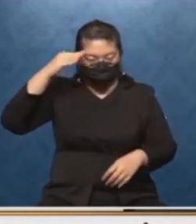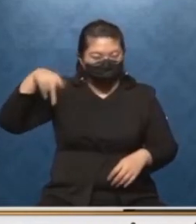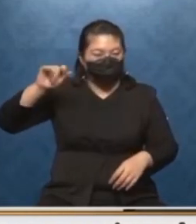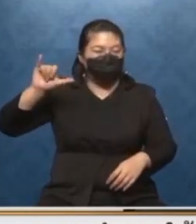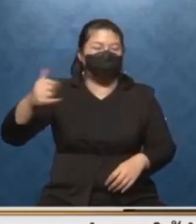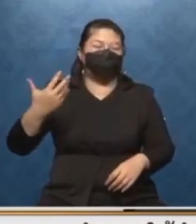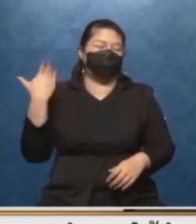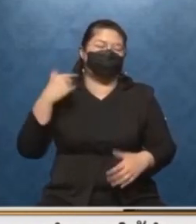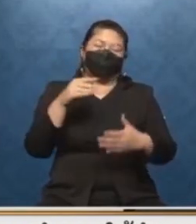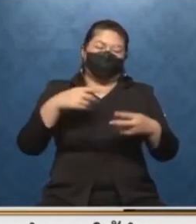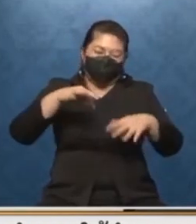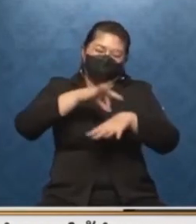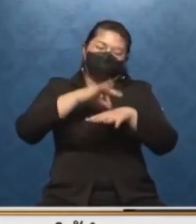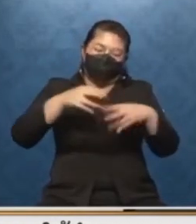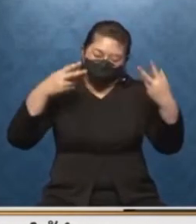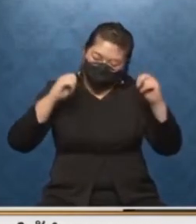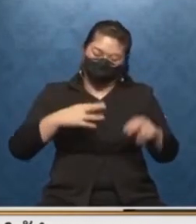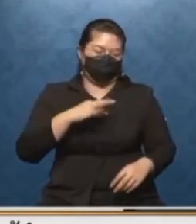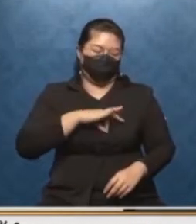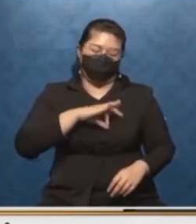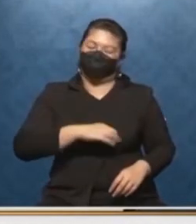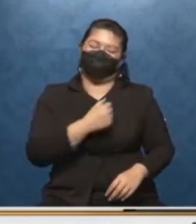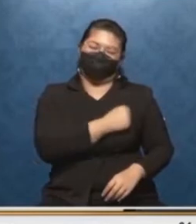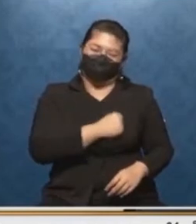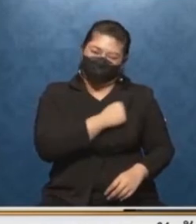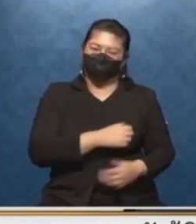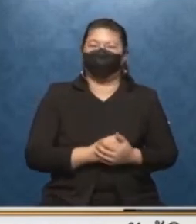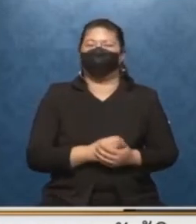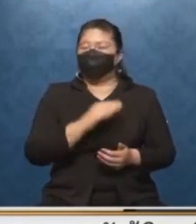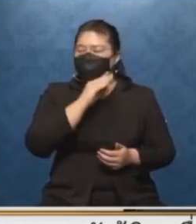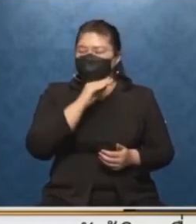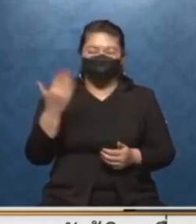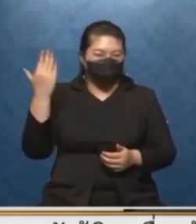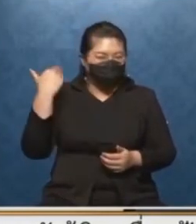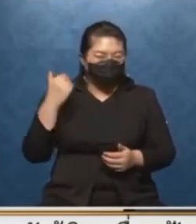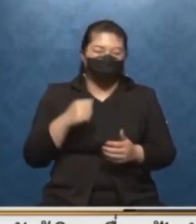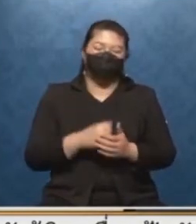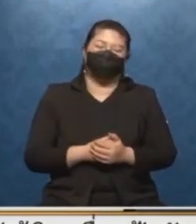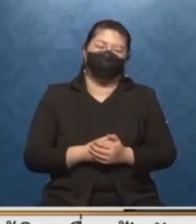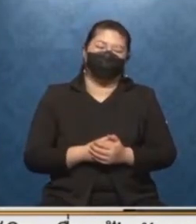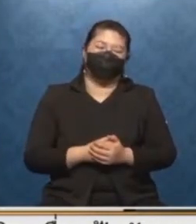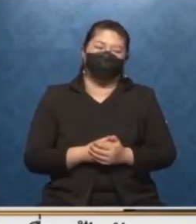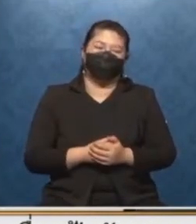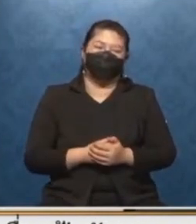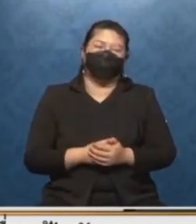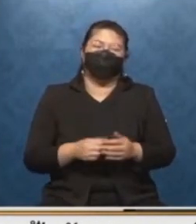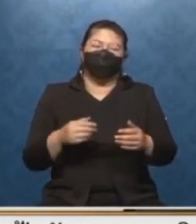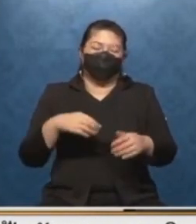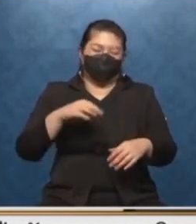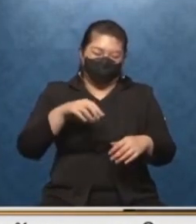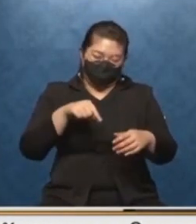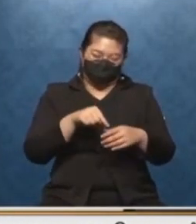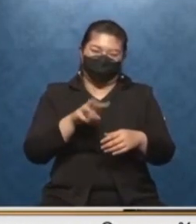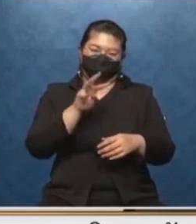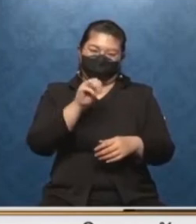เพระวาเถscreen ไมเลือกเขาวัั้นผมชอว่า เขายกเลอกกเลอกตงแน่นอนเพรจัตงรฐบาไม่ได้เลือกไปแล้ว